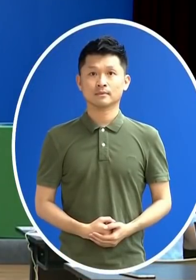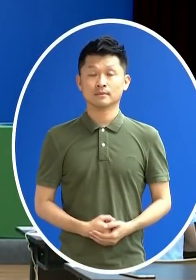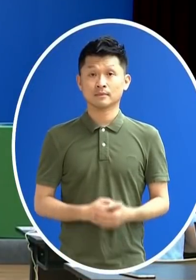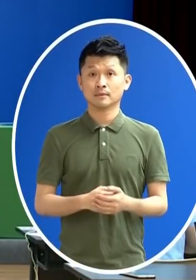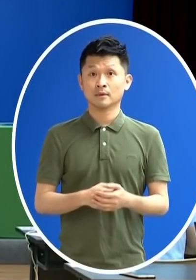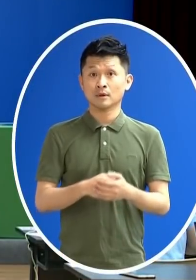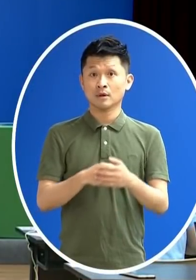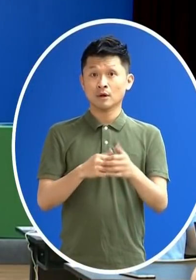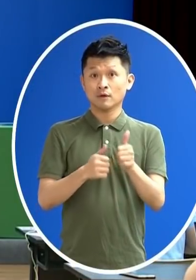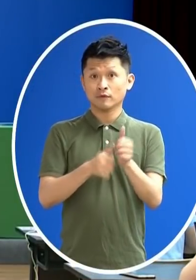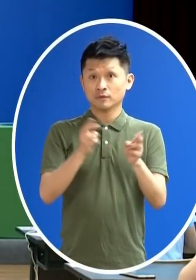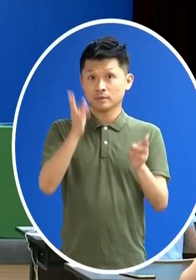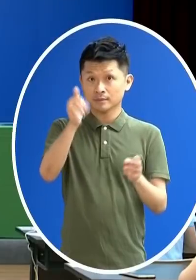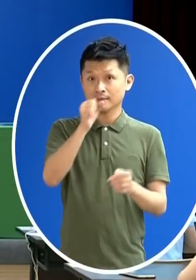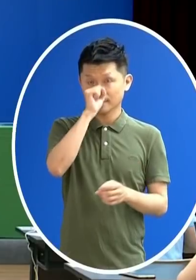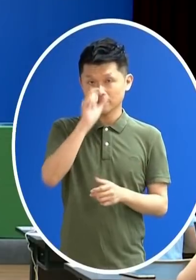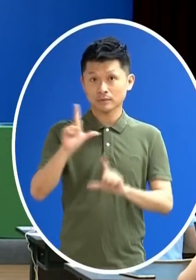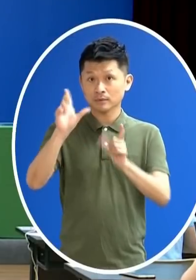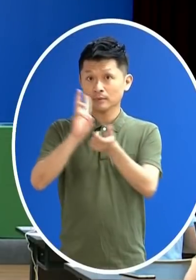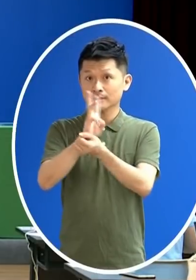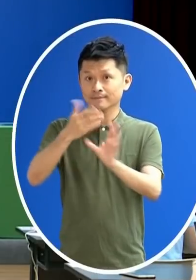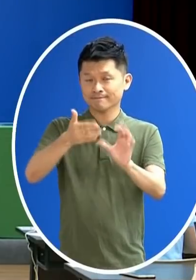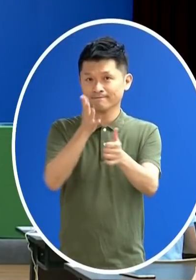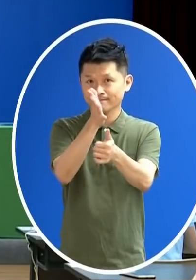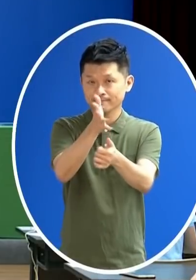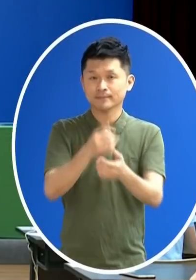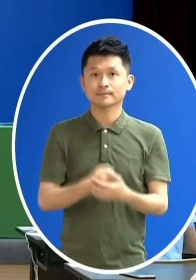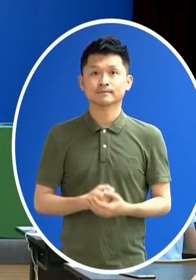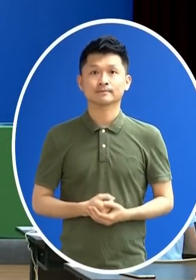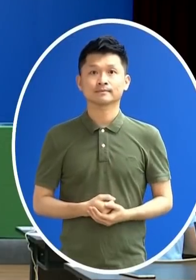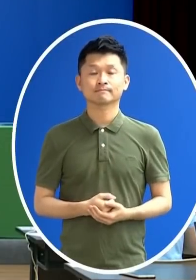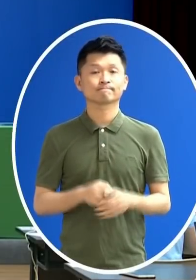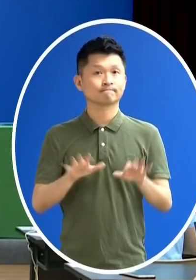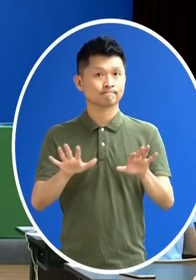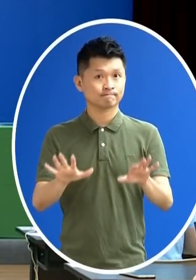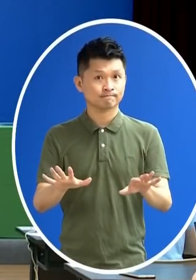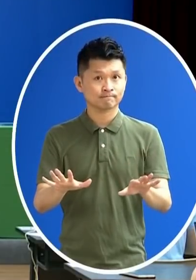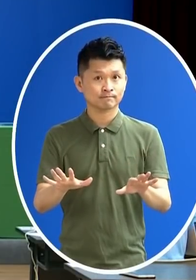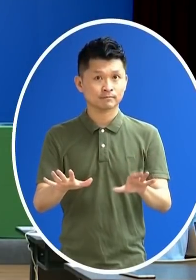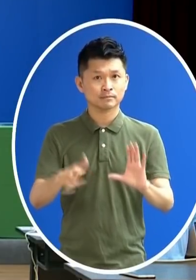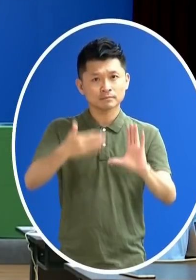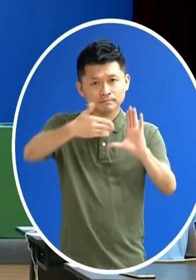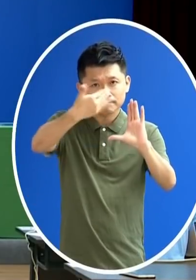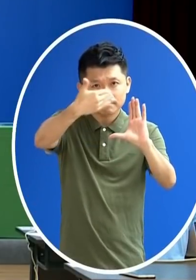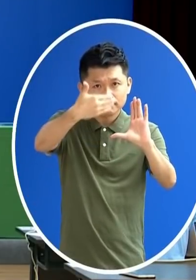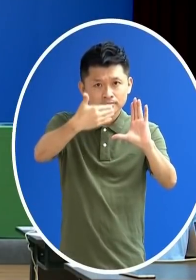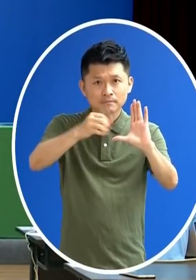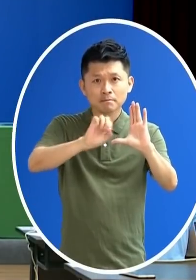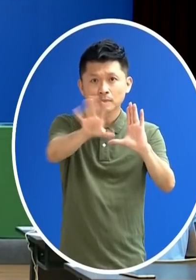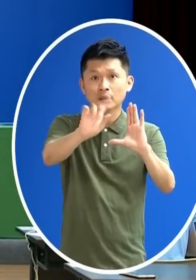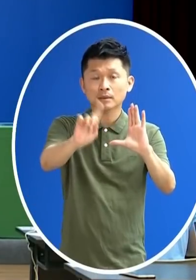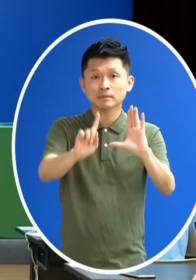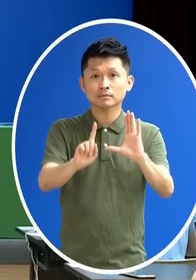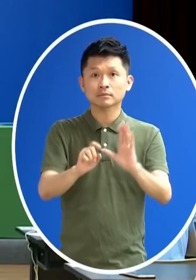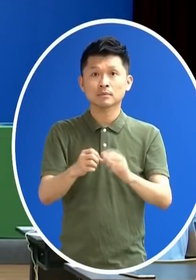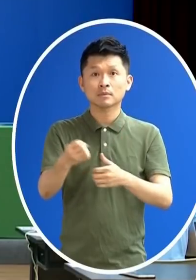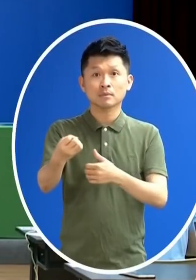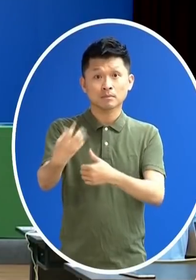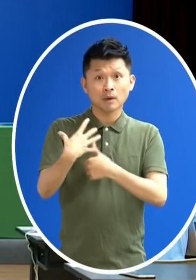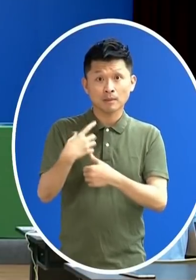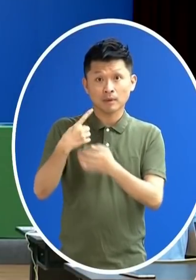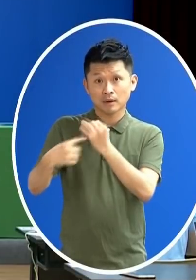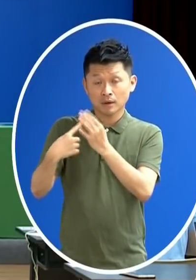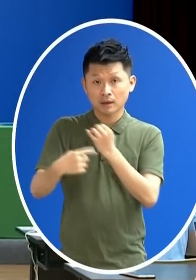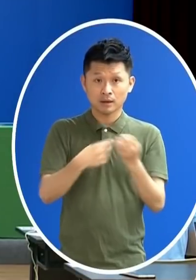副指挥官好，东森提问，想请教一下，就是因为现在有媒体指出说，总通报量与总检验